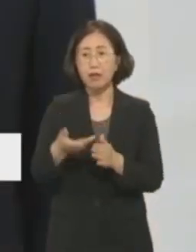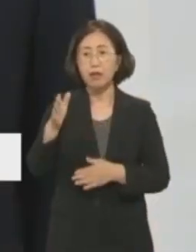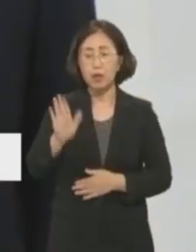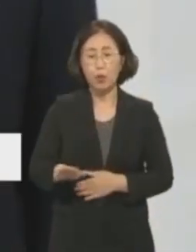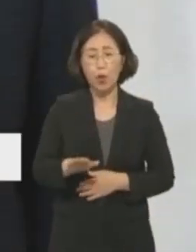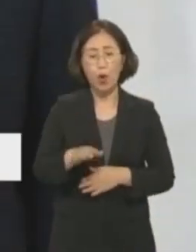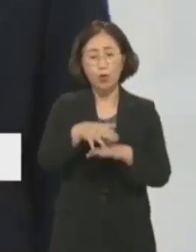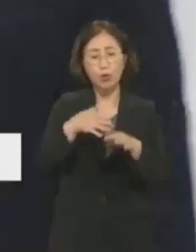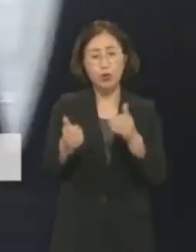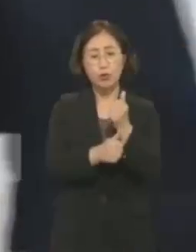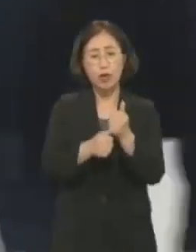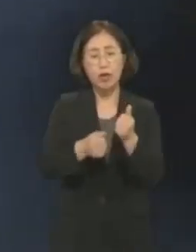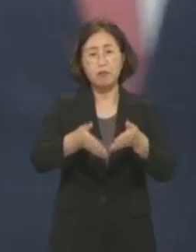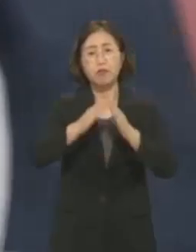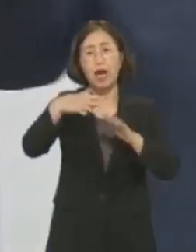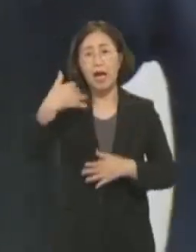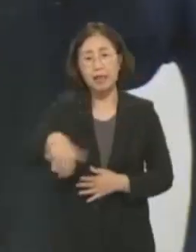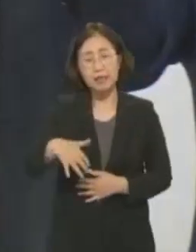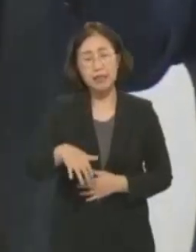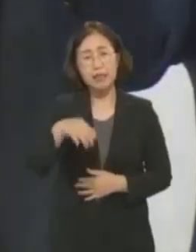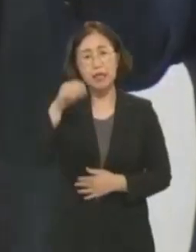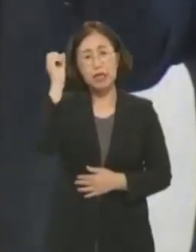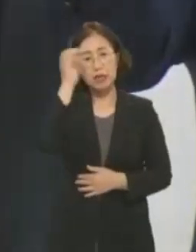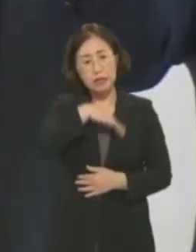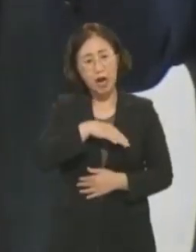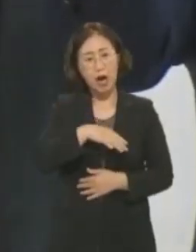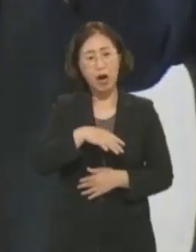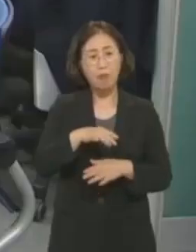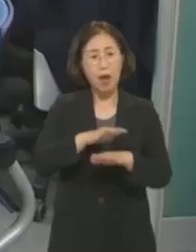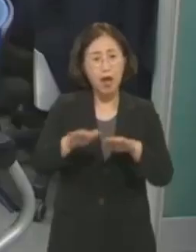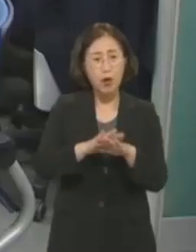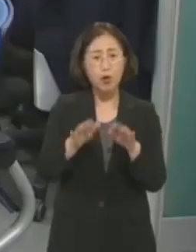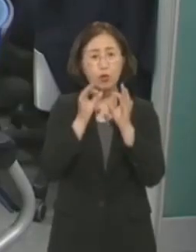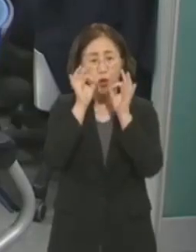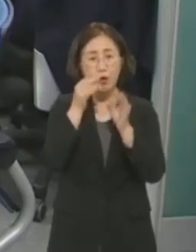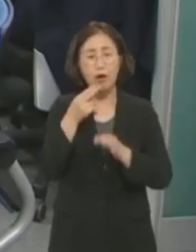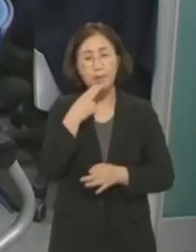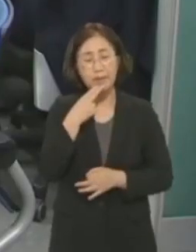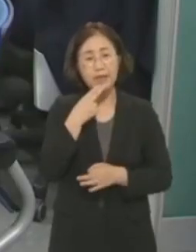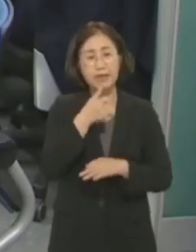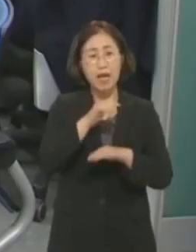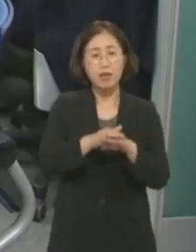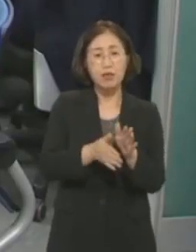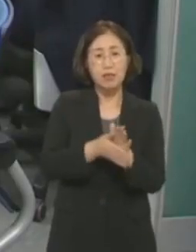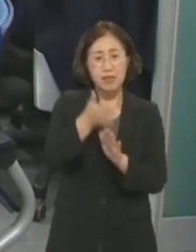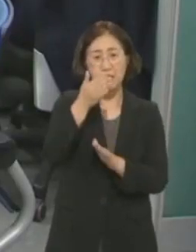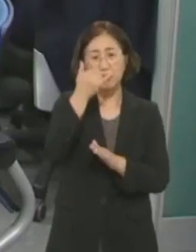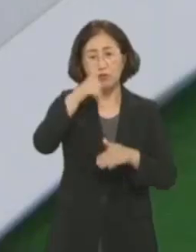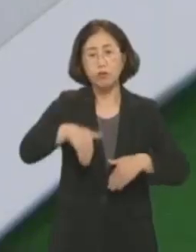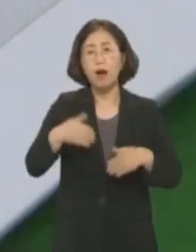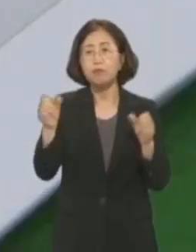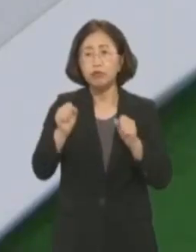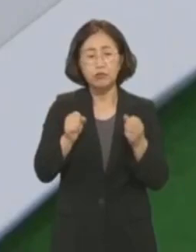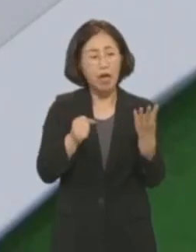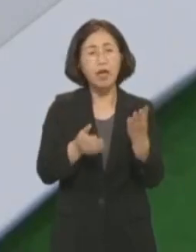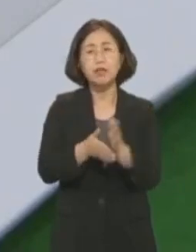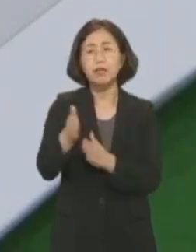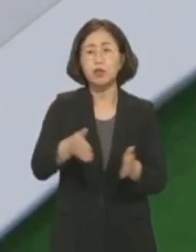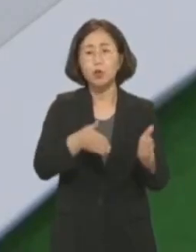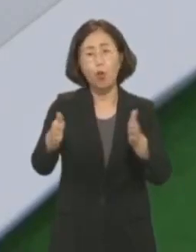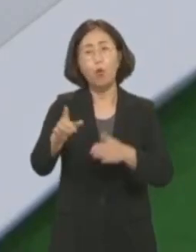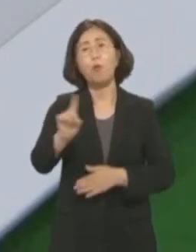안 된 채 그저 바라만 보고 있는 대전과 세종 충남북 사태 해결에 실마리가 풀리지 않는 가운데